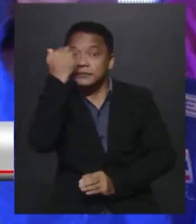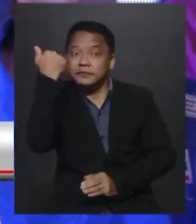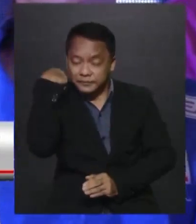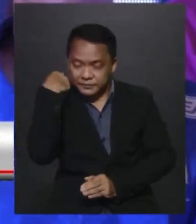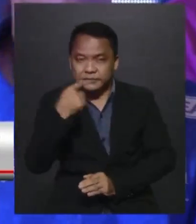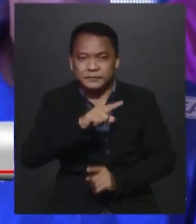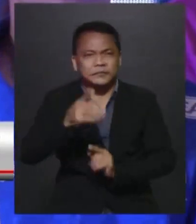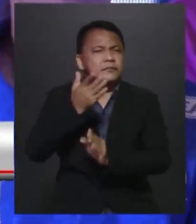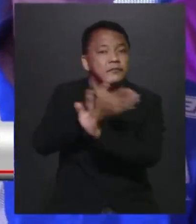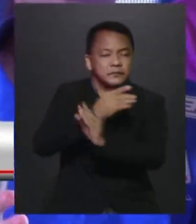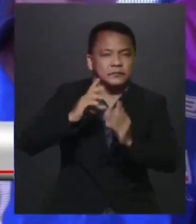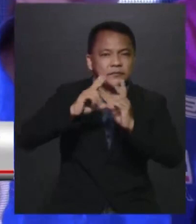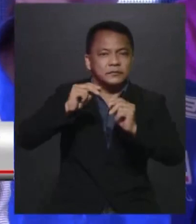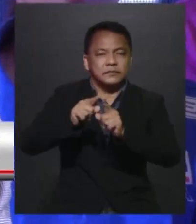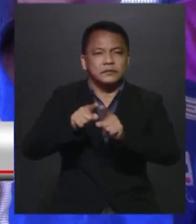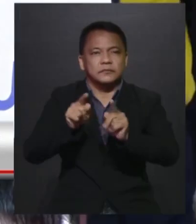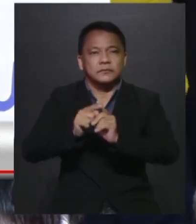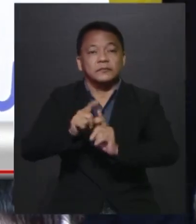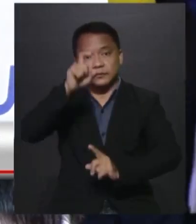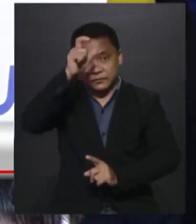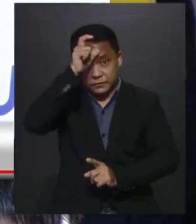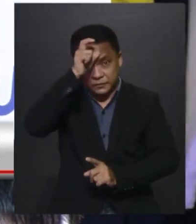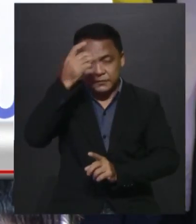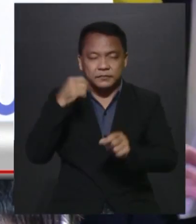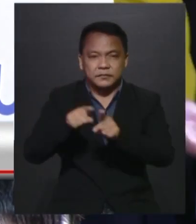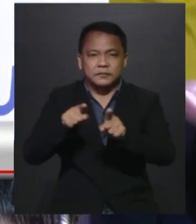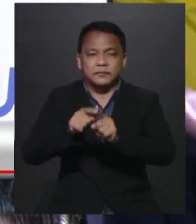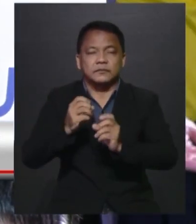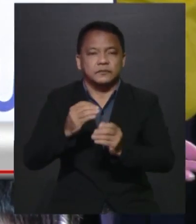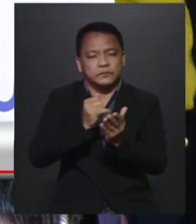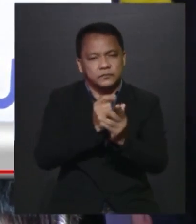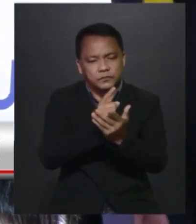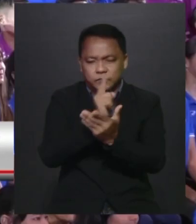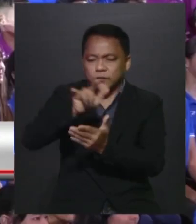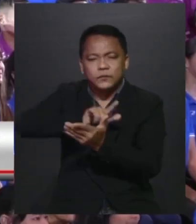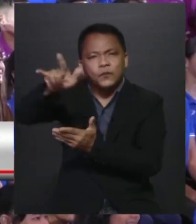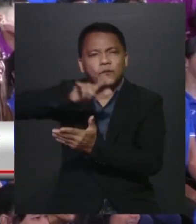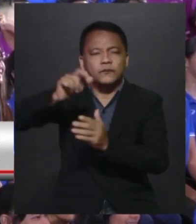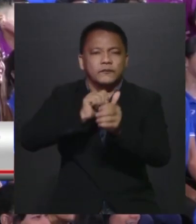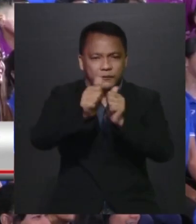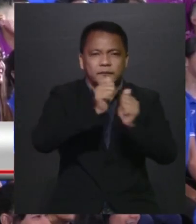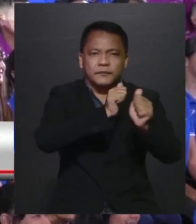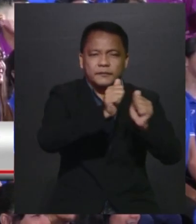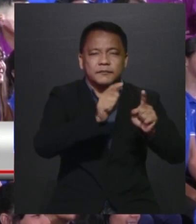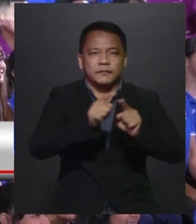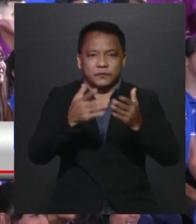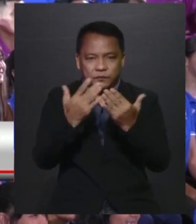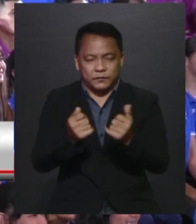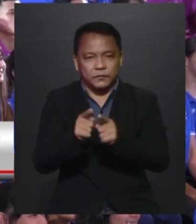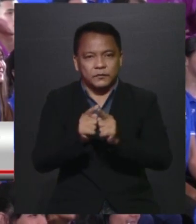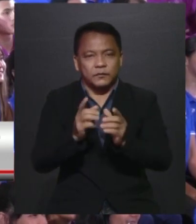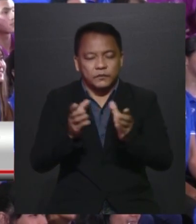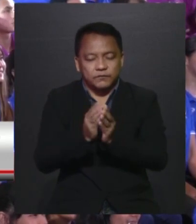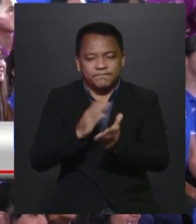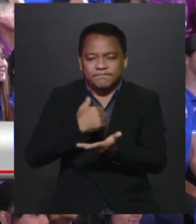ห รือก่อนหน้านี้ก็เคยมีไปเล่นที่ลีกที่ตุรกีเหมือนกันก็เป็นการส่งออกนักกีฬาไทยที่ทำผลงานได้อย่างยอดเยี่ยมแล้วก็ช่วงนี้ก็เป็นช่วงของการก